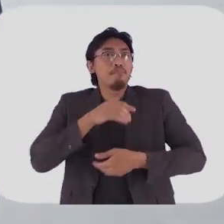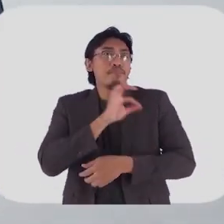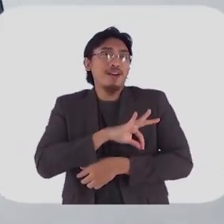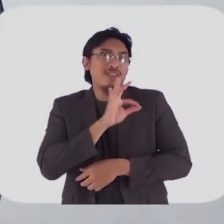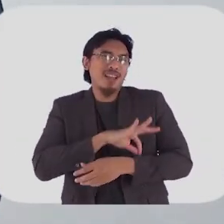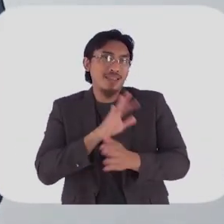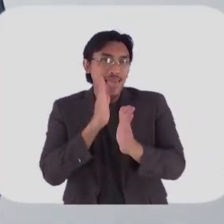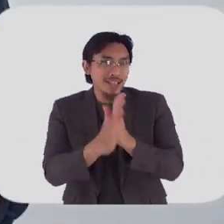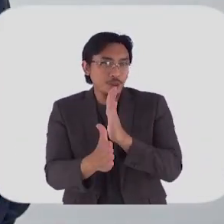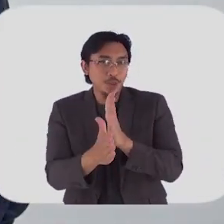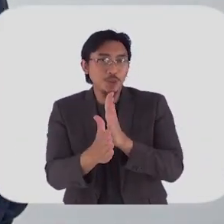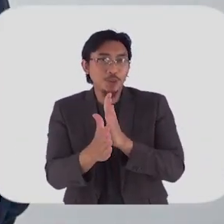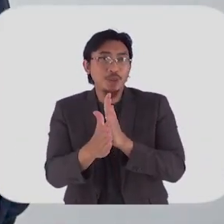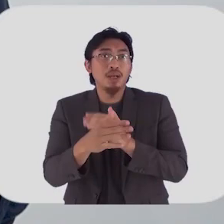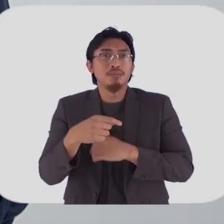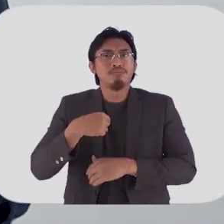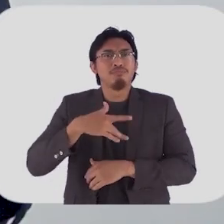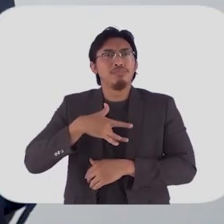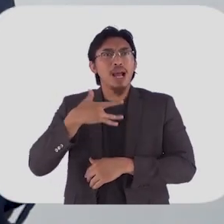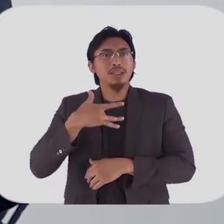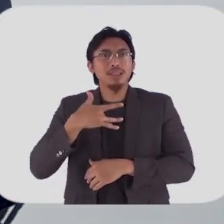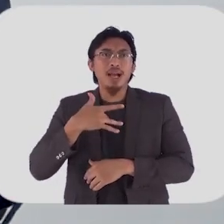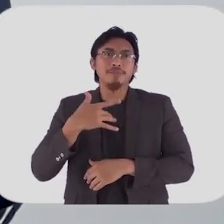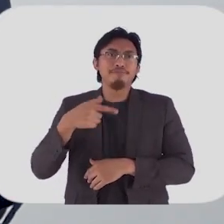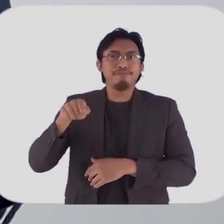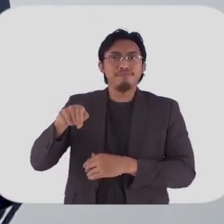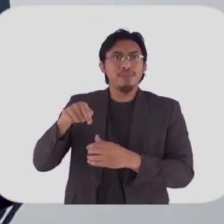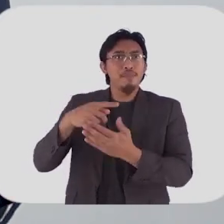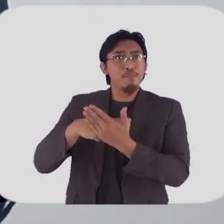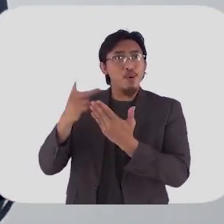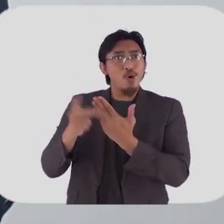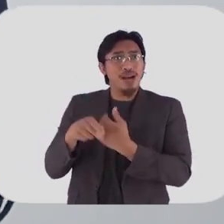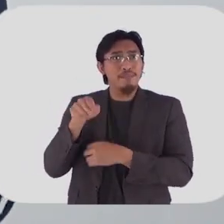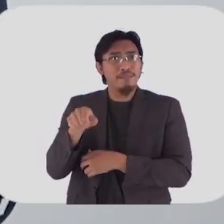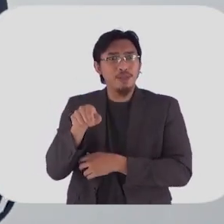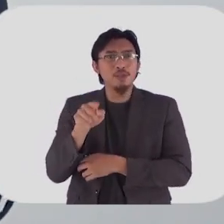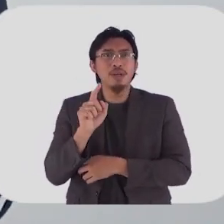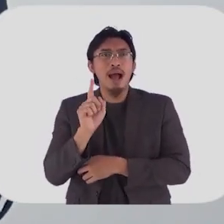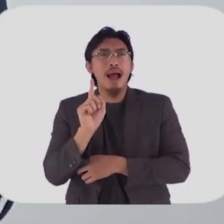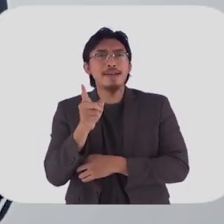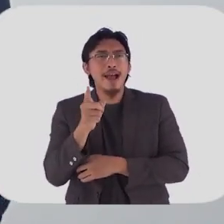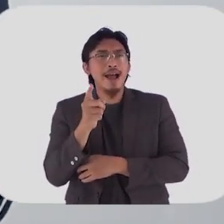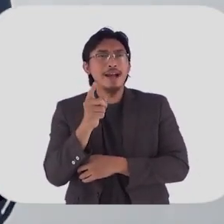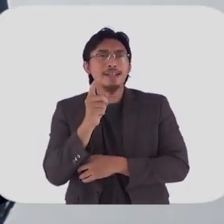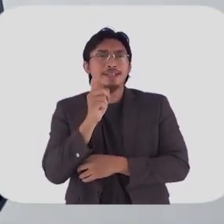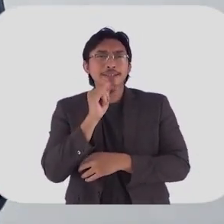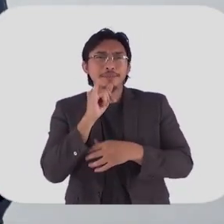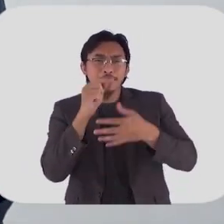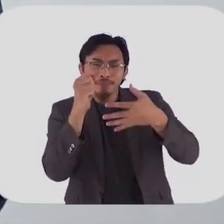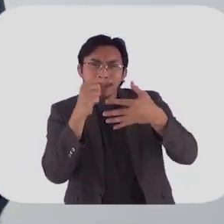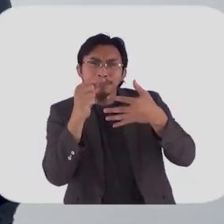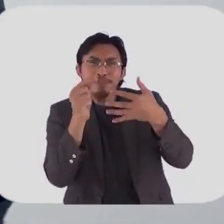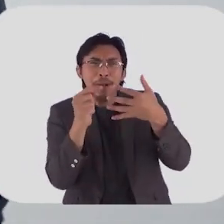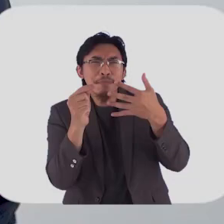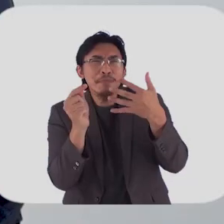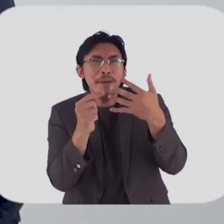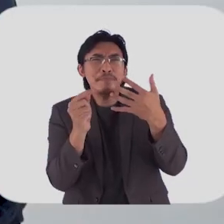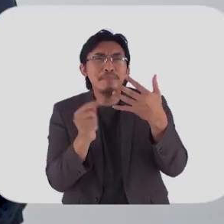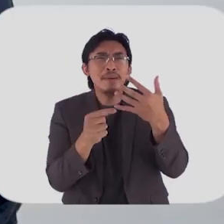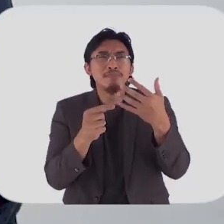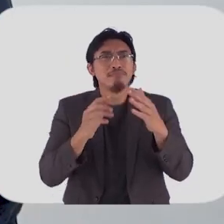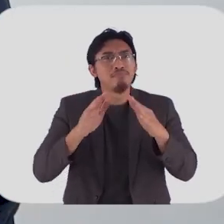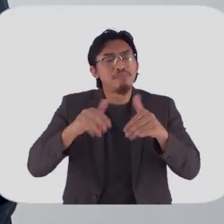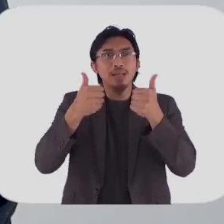secara langsung. Saya rasa dengan prototype project ini banyak nih list-list poin-poin yang